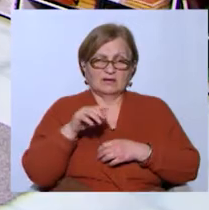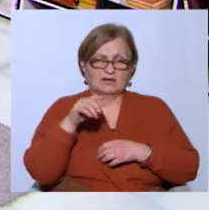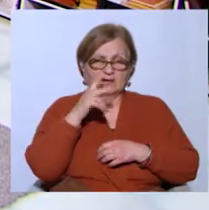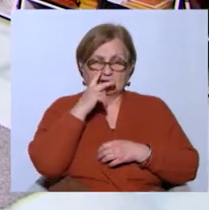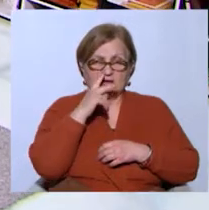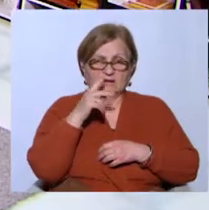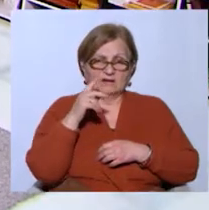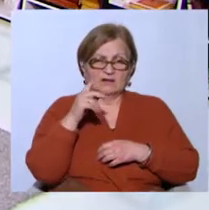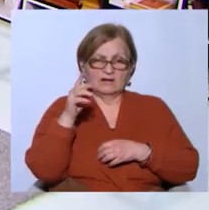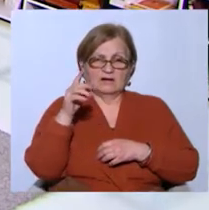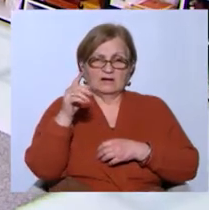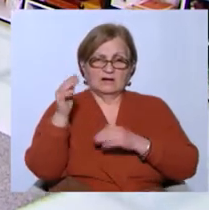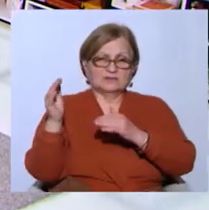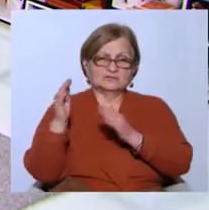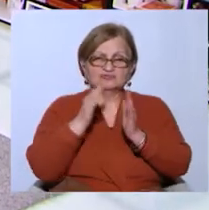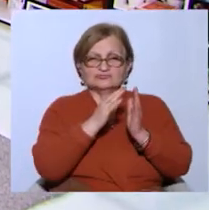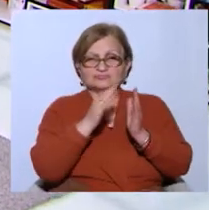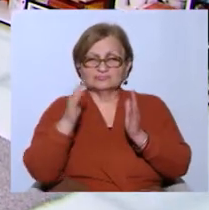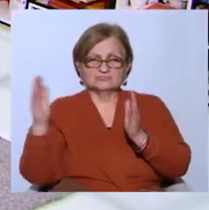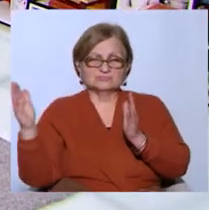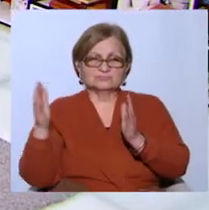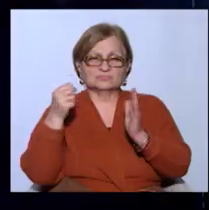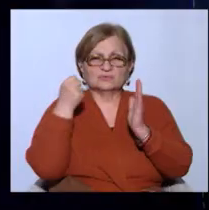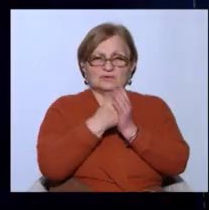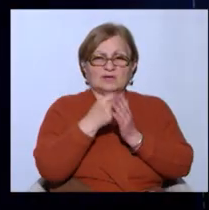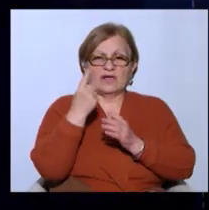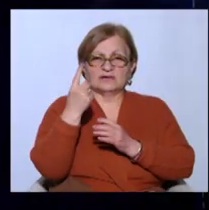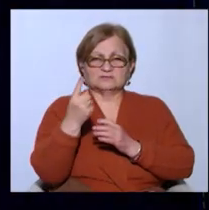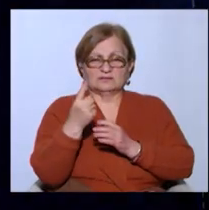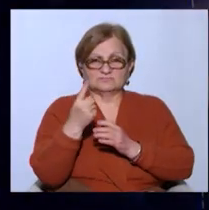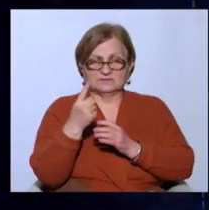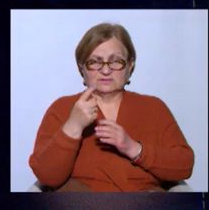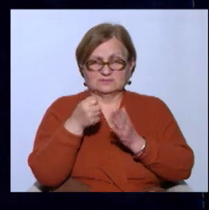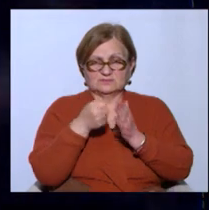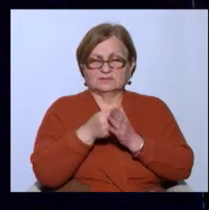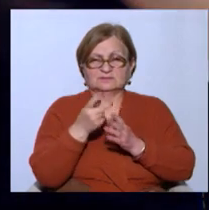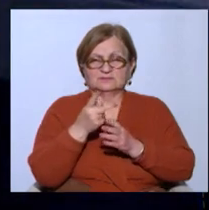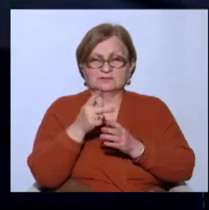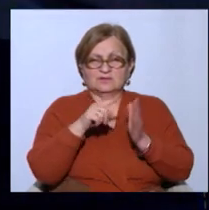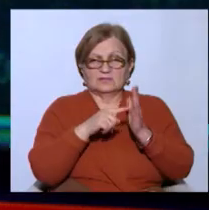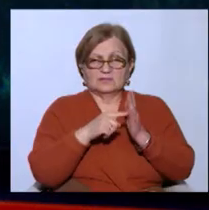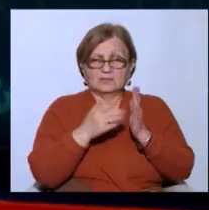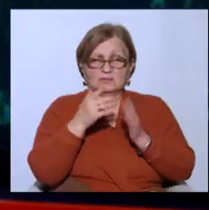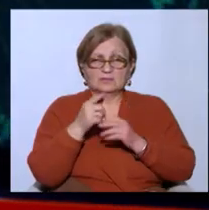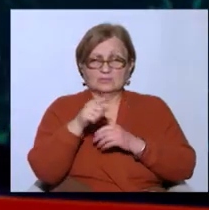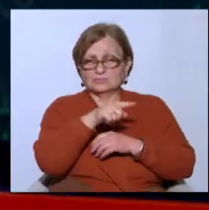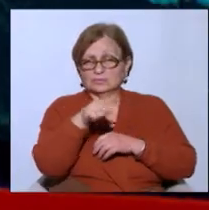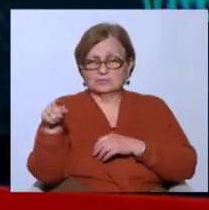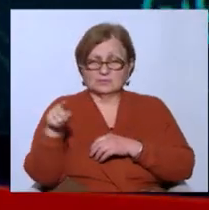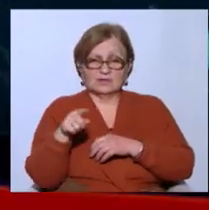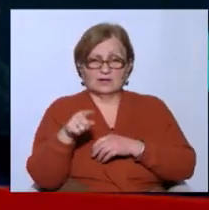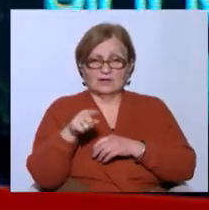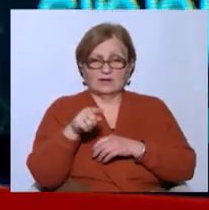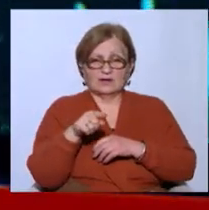n-m, n-m-დან ჩავიდეთ ერთამდე. ხო რეალურად ჩვენ ვამრავლებთ მრიცხველს n-m ფაქტორიალზე. თუ ჩვენ ვამრავლებთ n-m